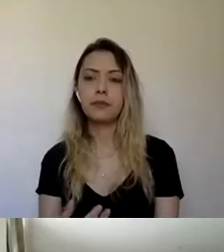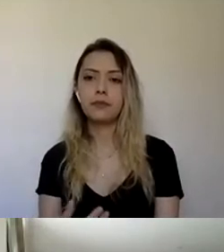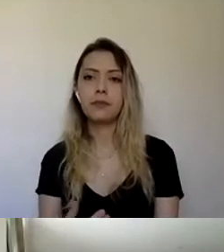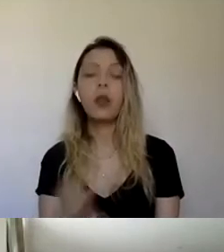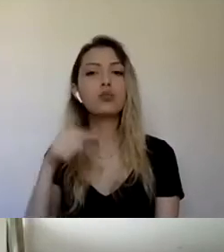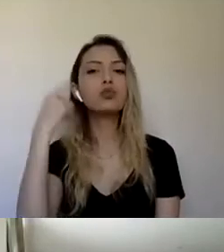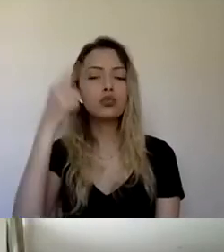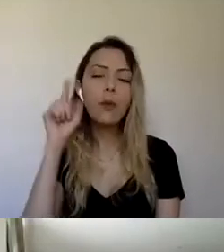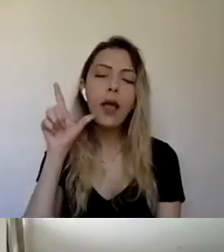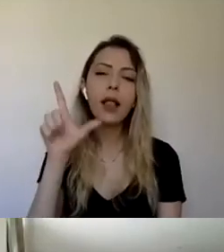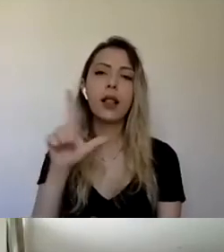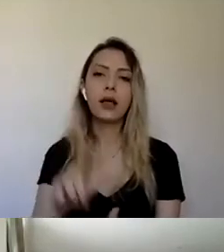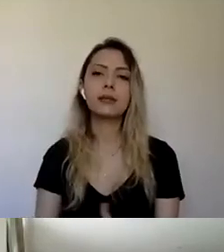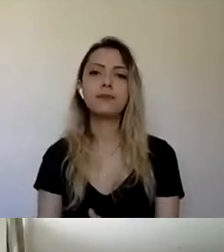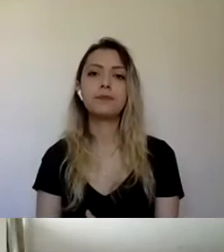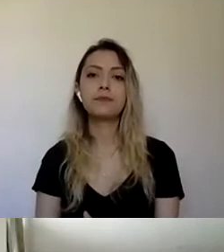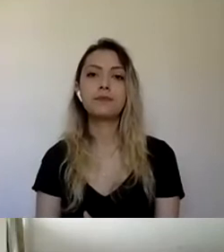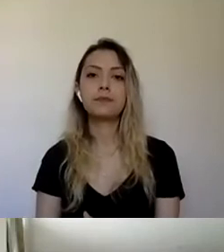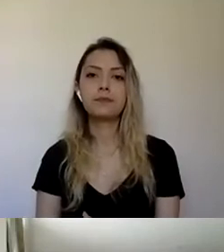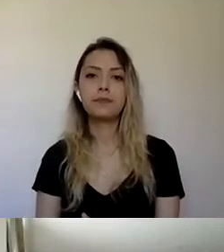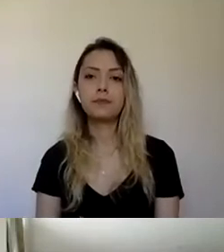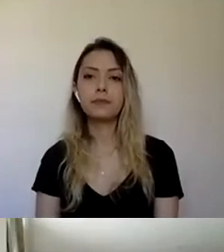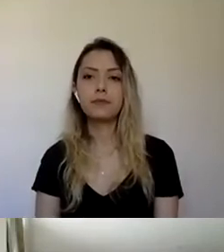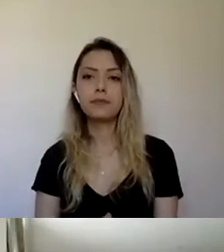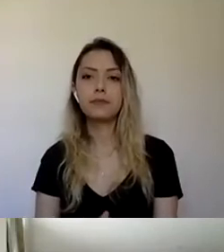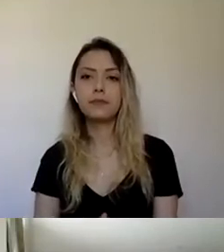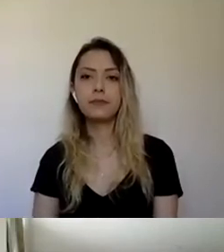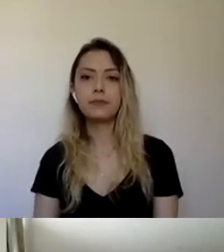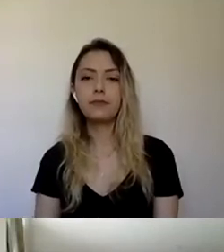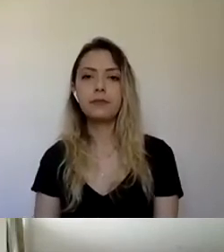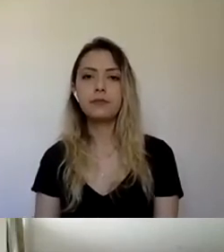göstergelerin hazırlanması gerekiyor. Yani ayrıştırılması gerekiyor göstergelerin.